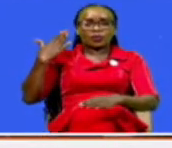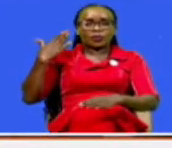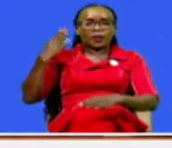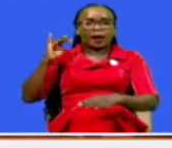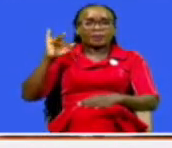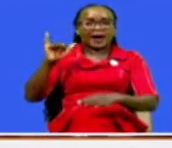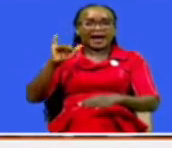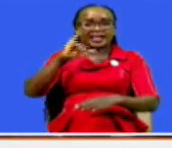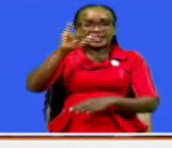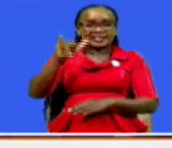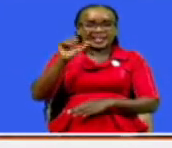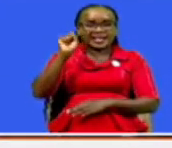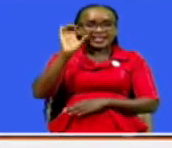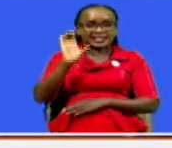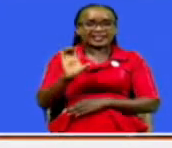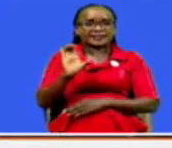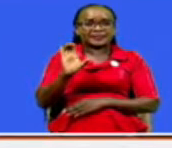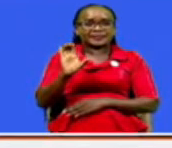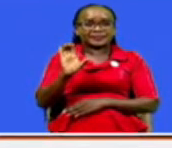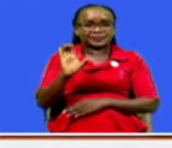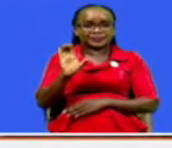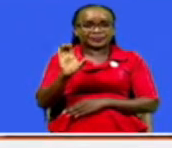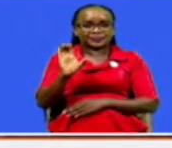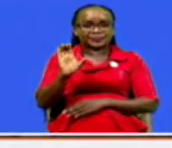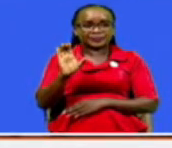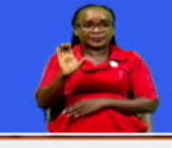Judicial Service Commission.